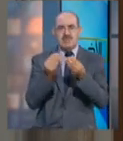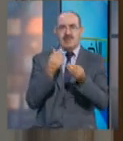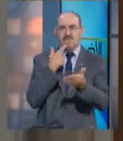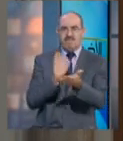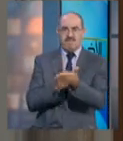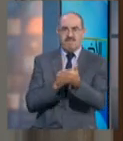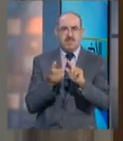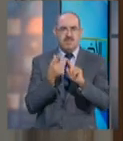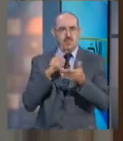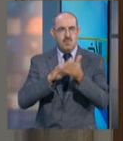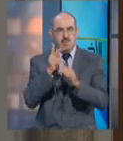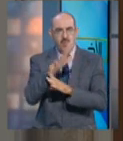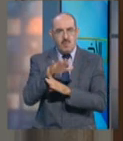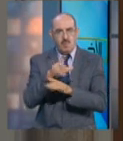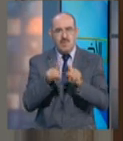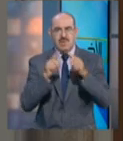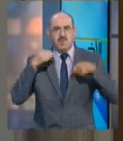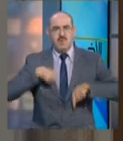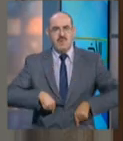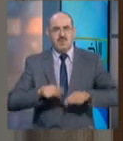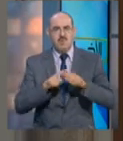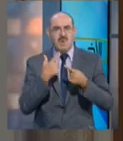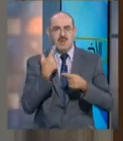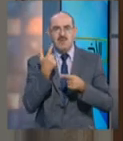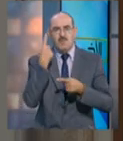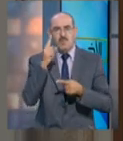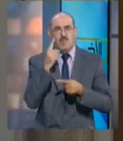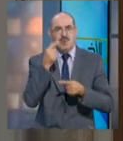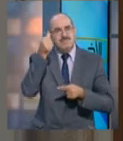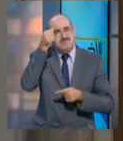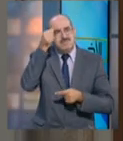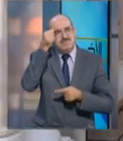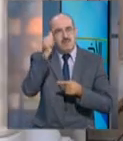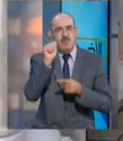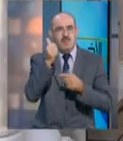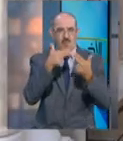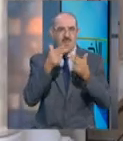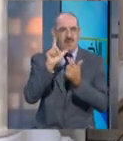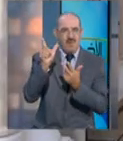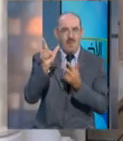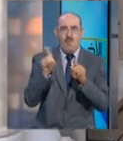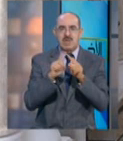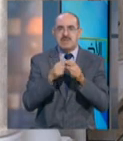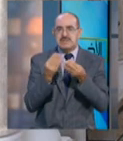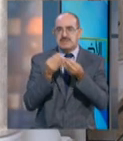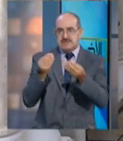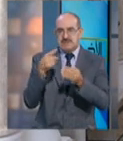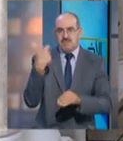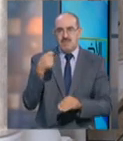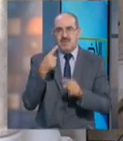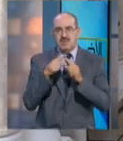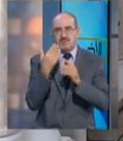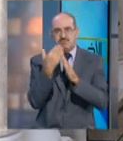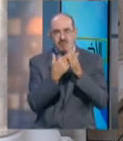الخالصة لشعب وحكومة الجزائر بذكرى الثورة الجزائرية المجيدة. كما نقلت لفخامة الرئيس ترحيب